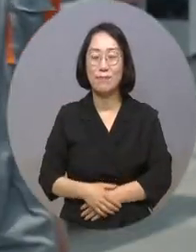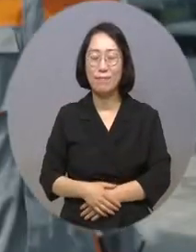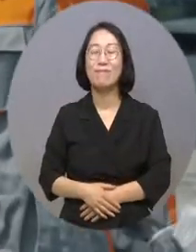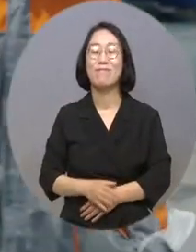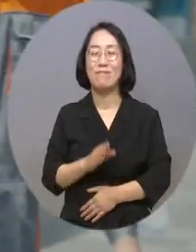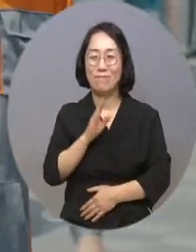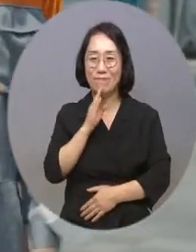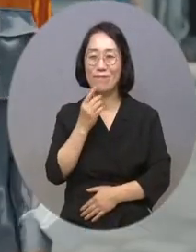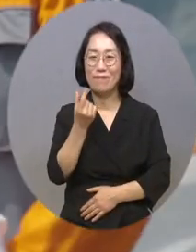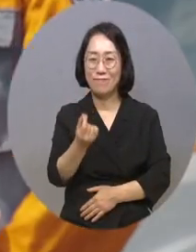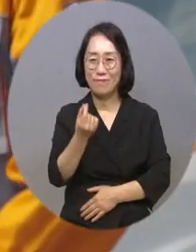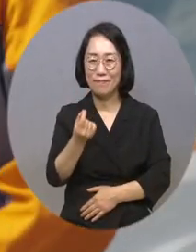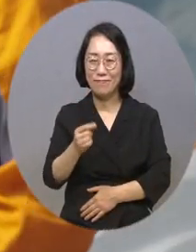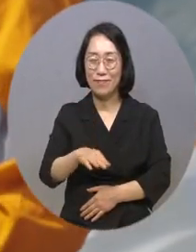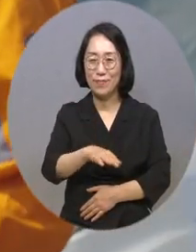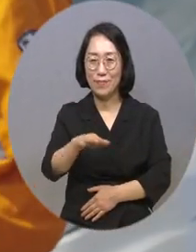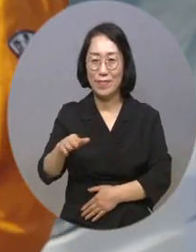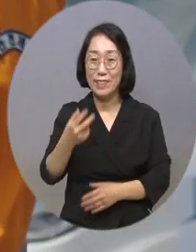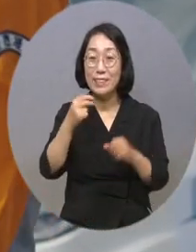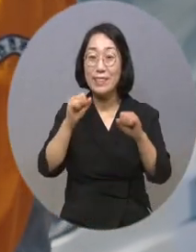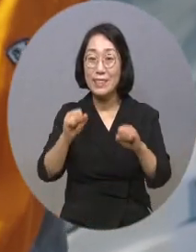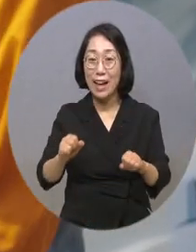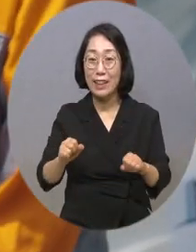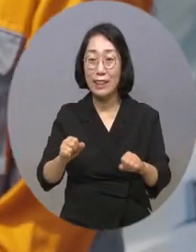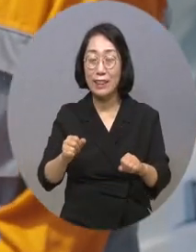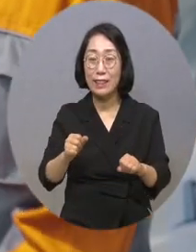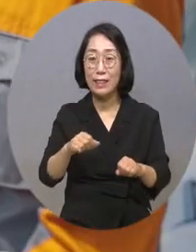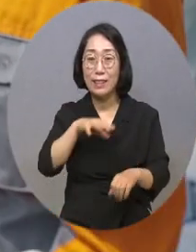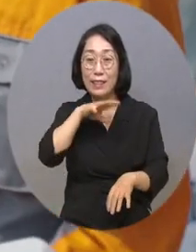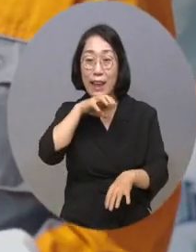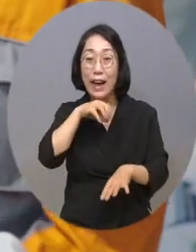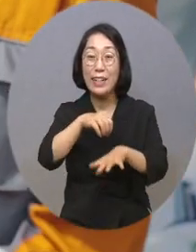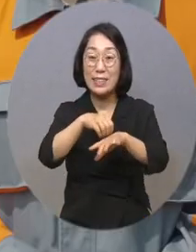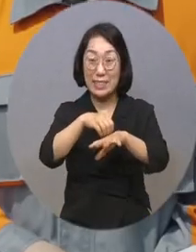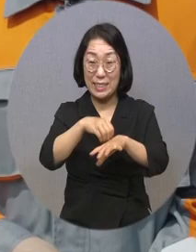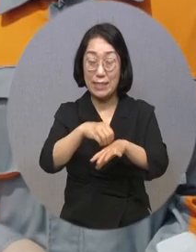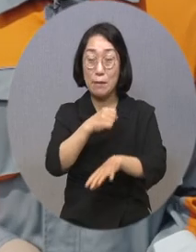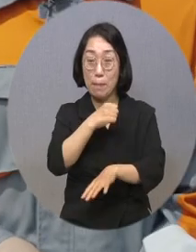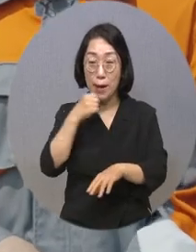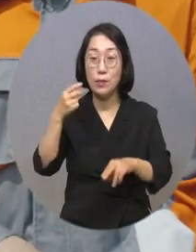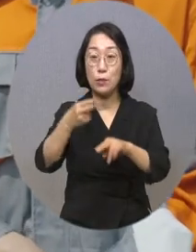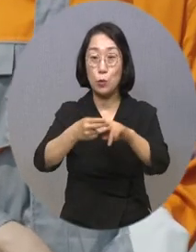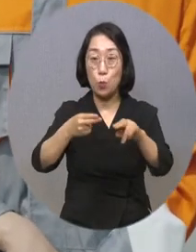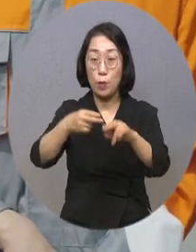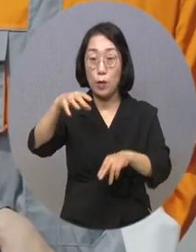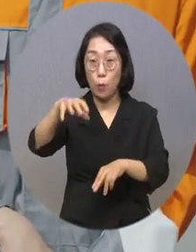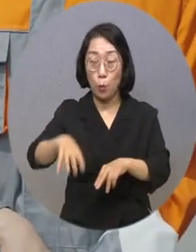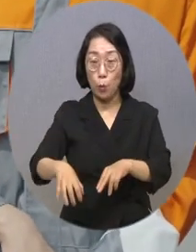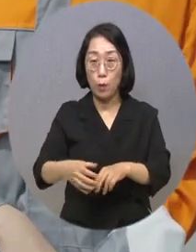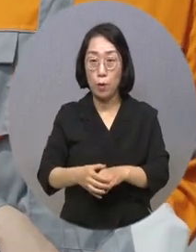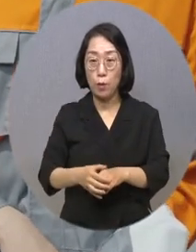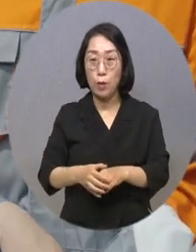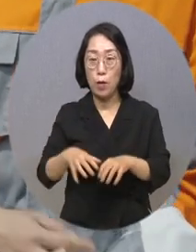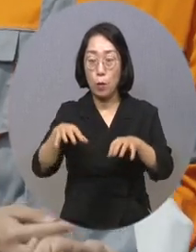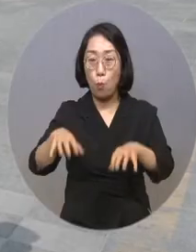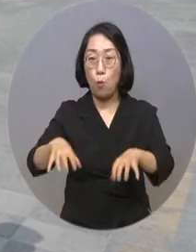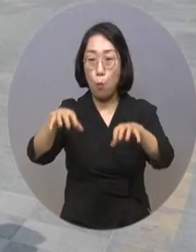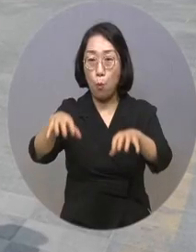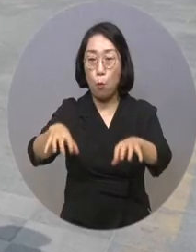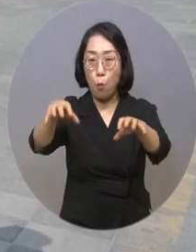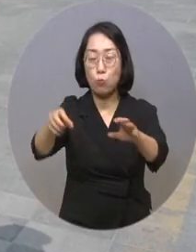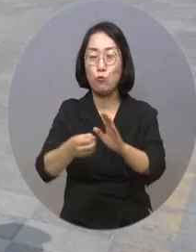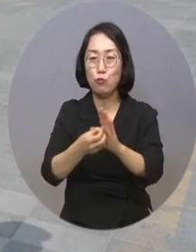그렇습니다. 저희 이제 산낙지 관련돼서 맛있는 음식점이 있다고 해가지고 이 낙지골목이라는 명가를 찾았죠.